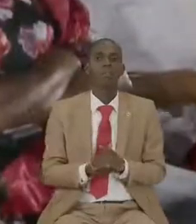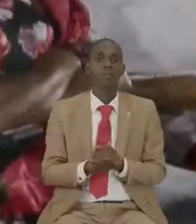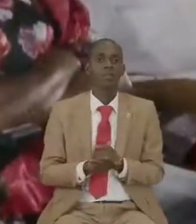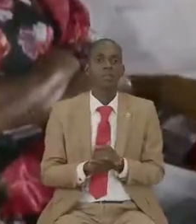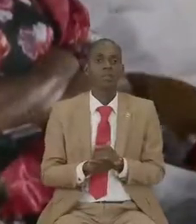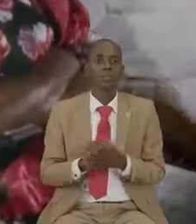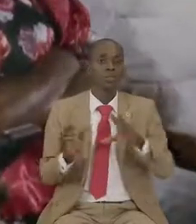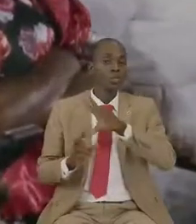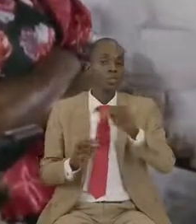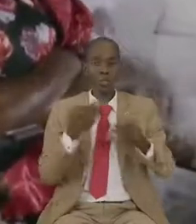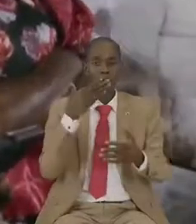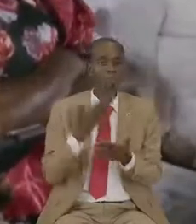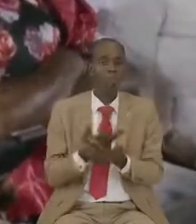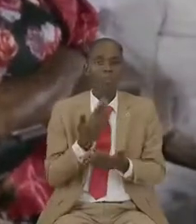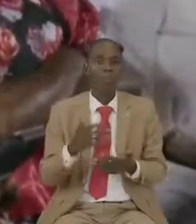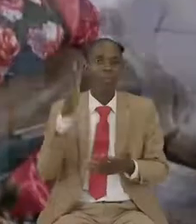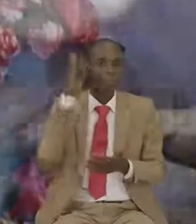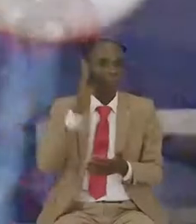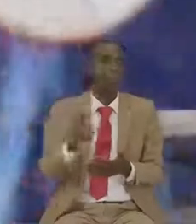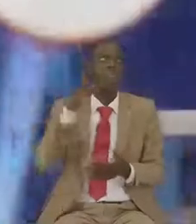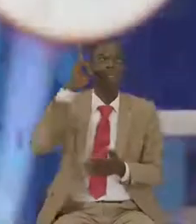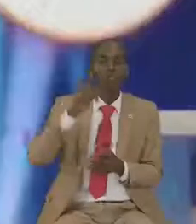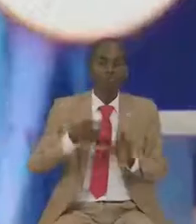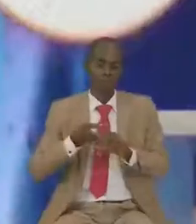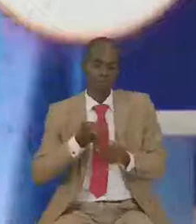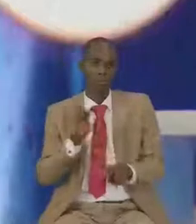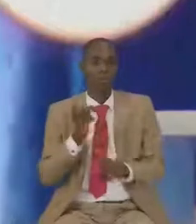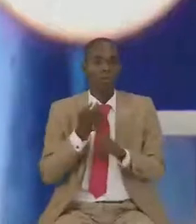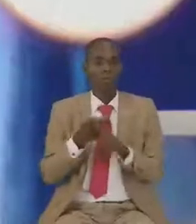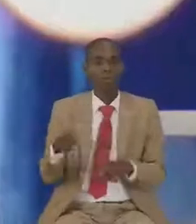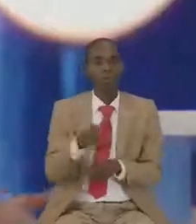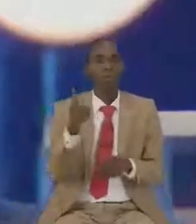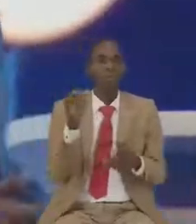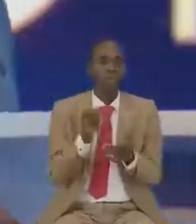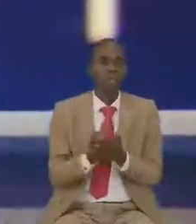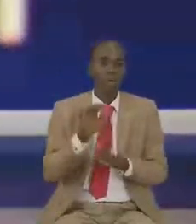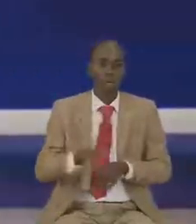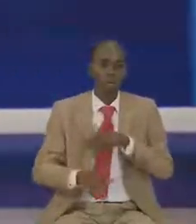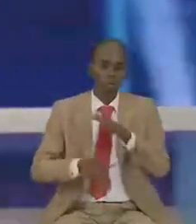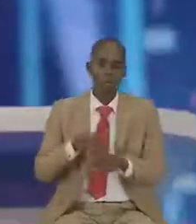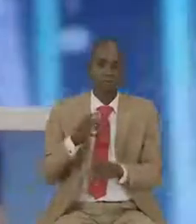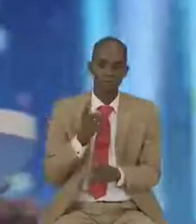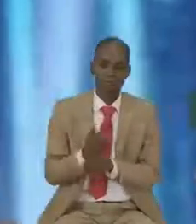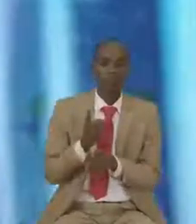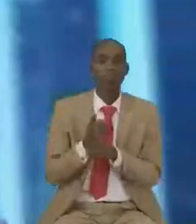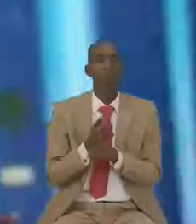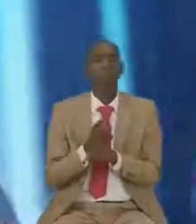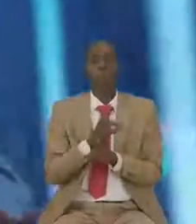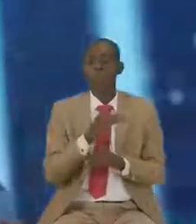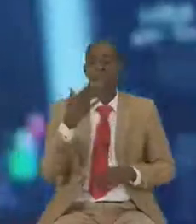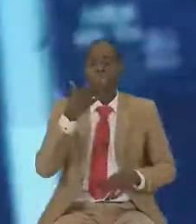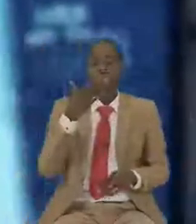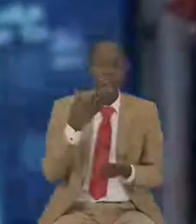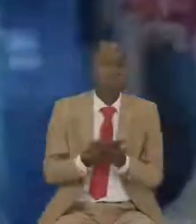soir au nom de Jésus-Christ. Il ne refuse aucun bien